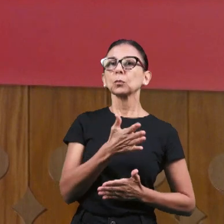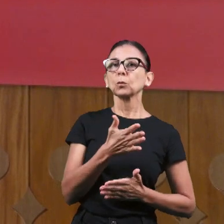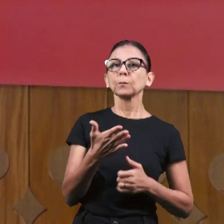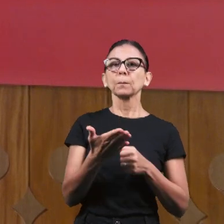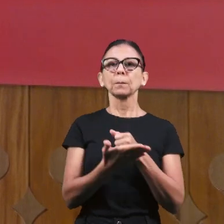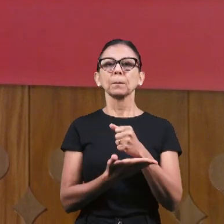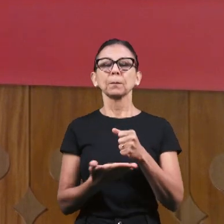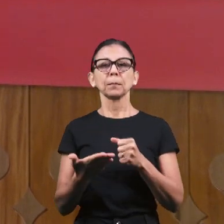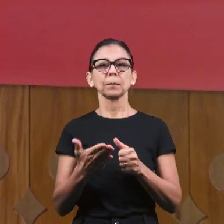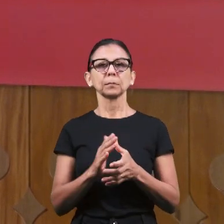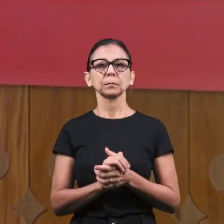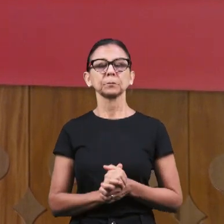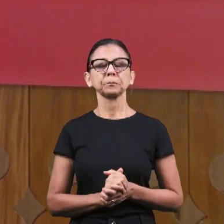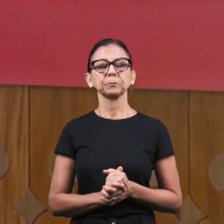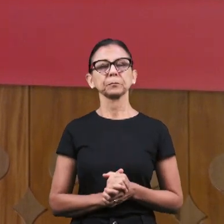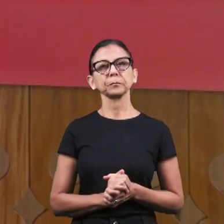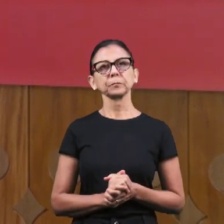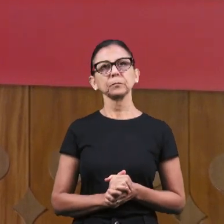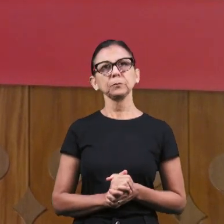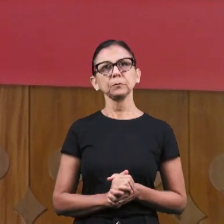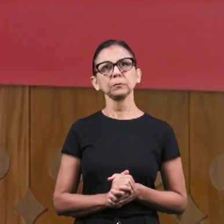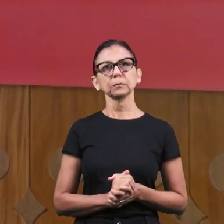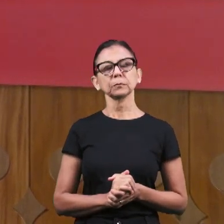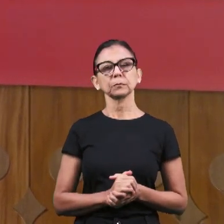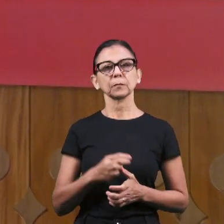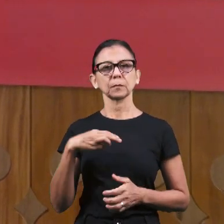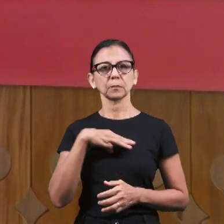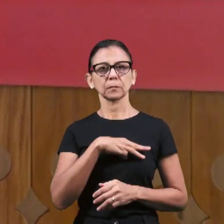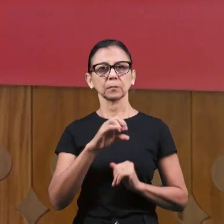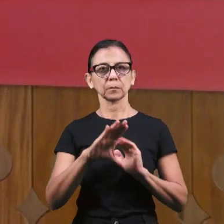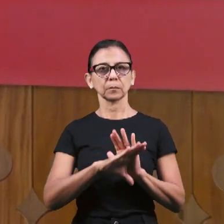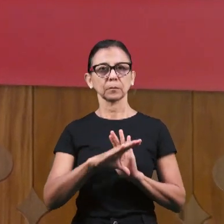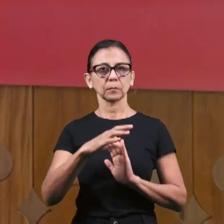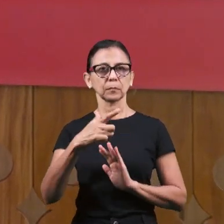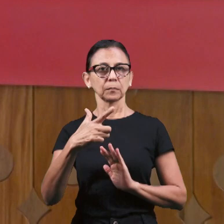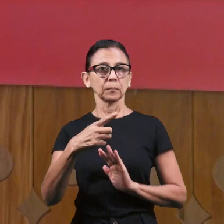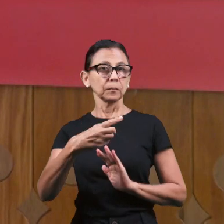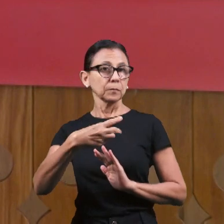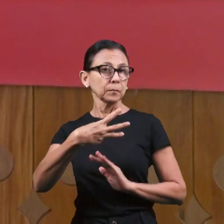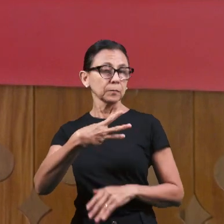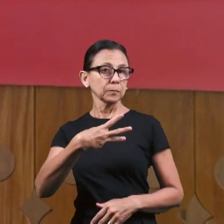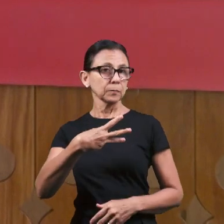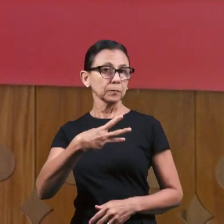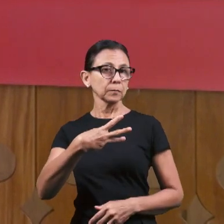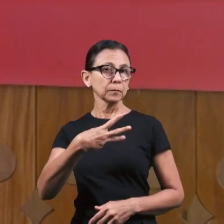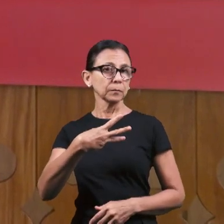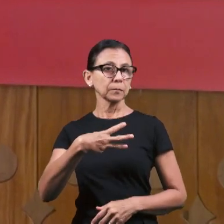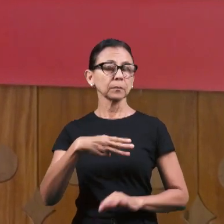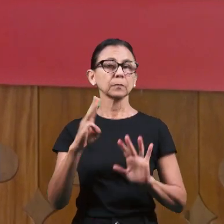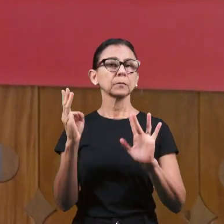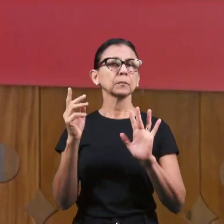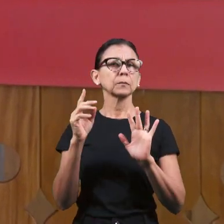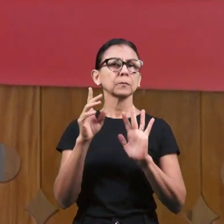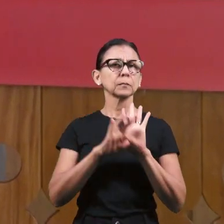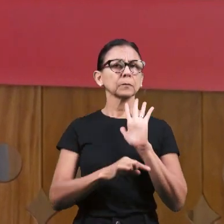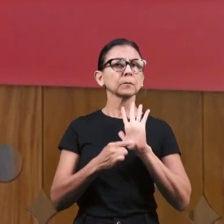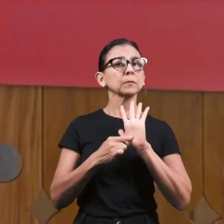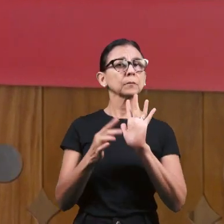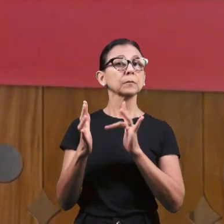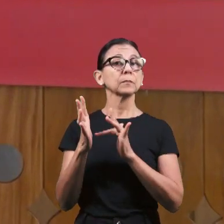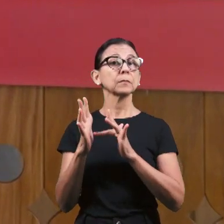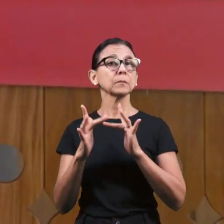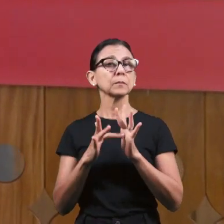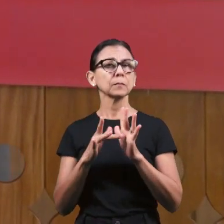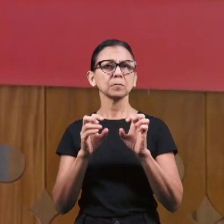une nouvelle étude qui est basée sur le chapitre 23 de l'évangile de Matthieu, à travers duquel le Seigneur Jésus nous donne des